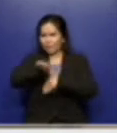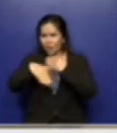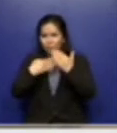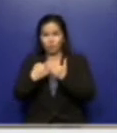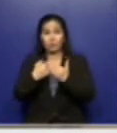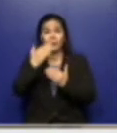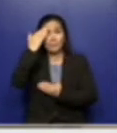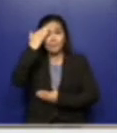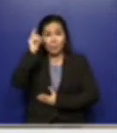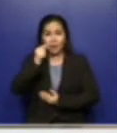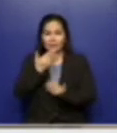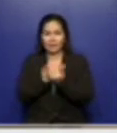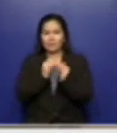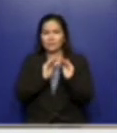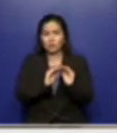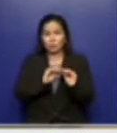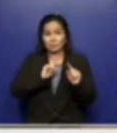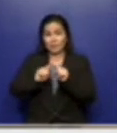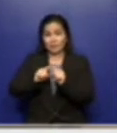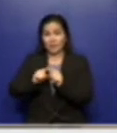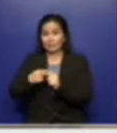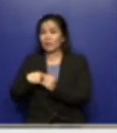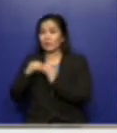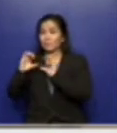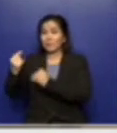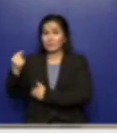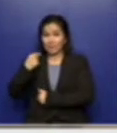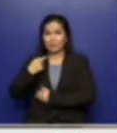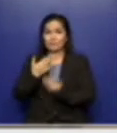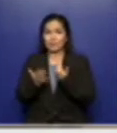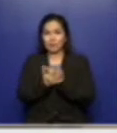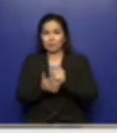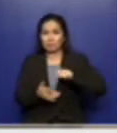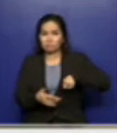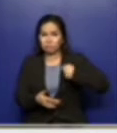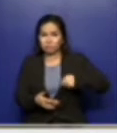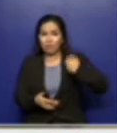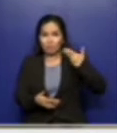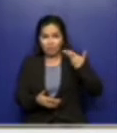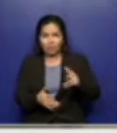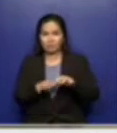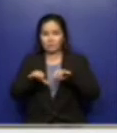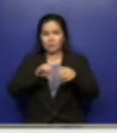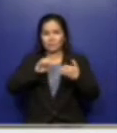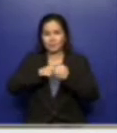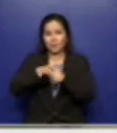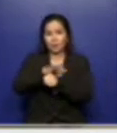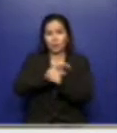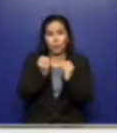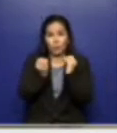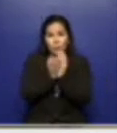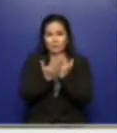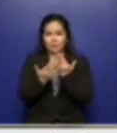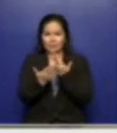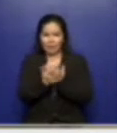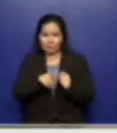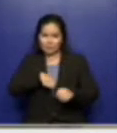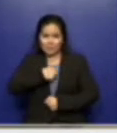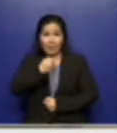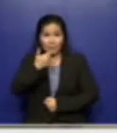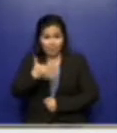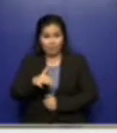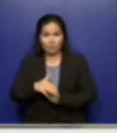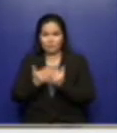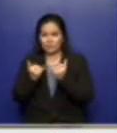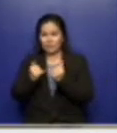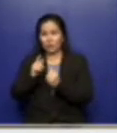เนื่องจากเงินสะสมต่างๆได้ใช้ไปตามคำสั่งของรัฐบาลแล้วก็คือไปแก้ปัญหาผลกระทบจากโควิดฉะนั้นท้องถิ่นทั่ว